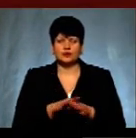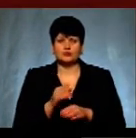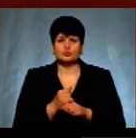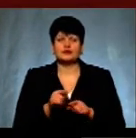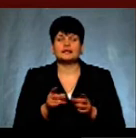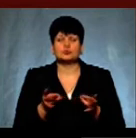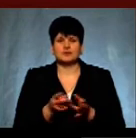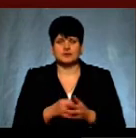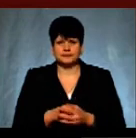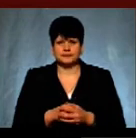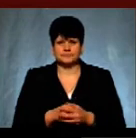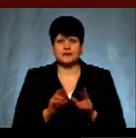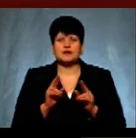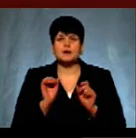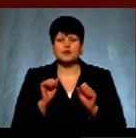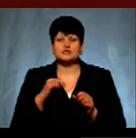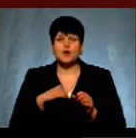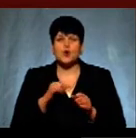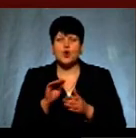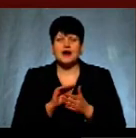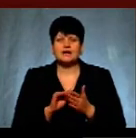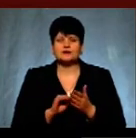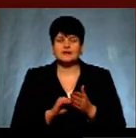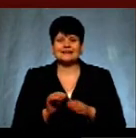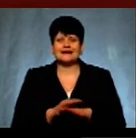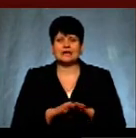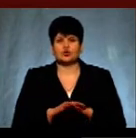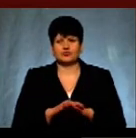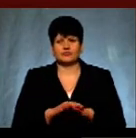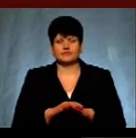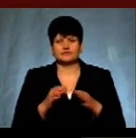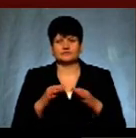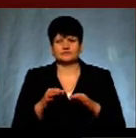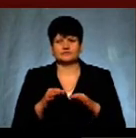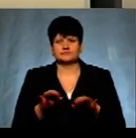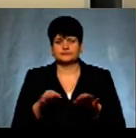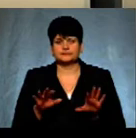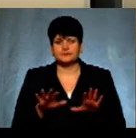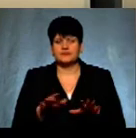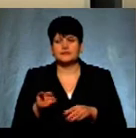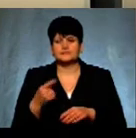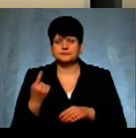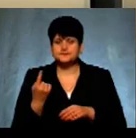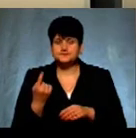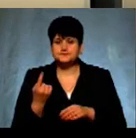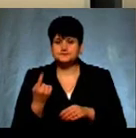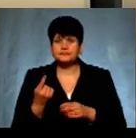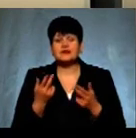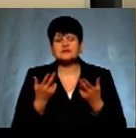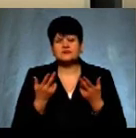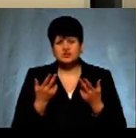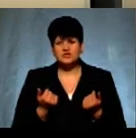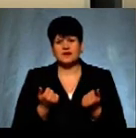необхідна. А як можете охарактеризувати загалом ринок вакансій на Тернопільщині? Ну, звичайно, що ринок